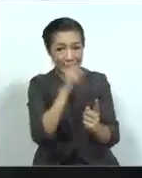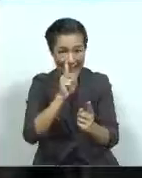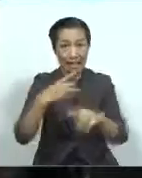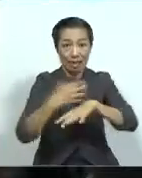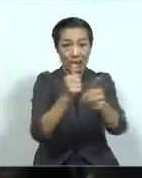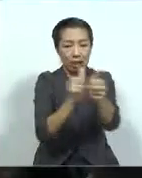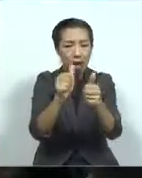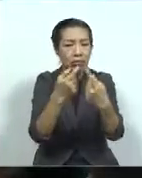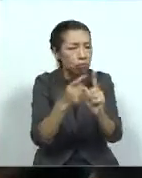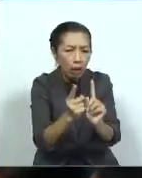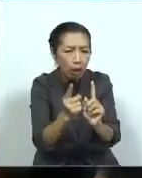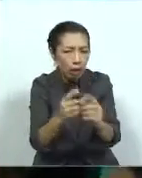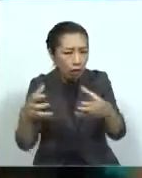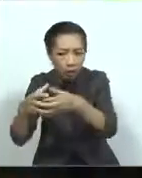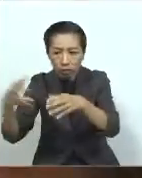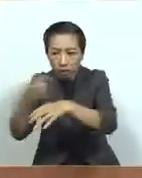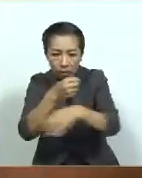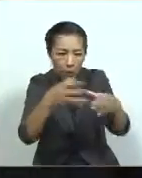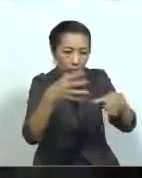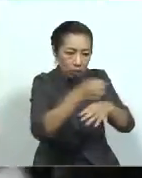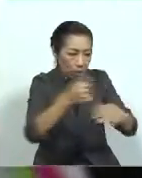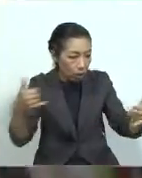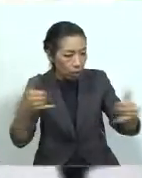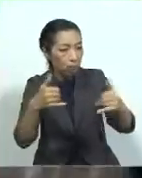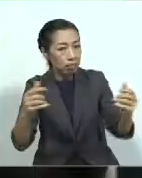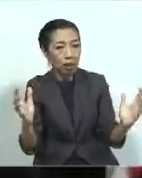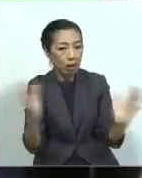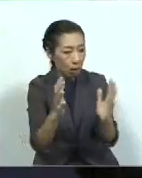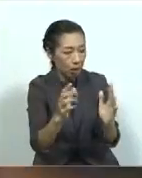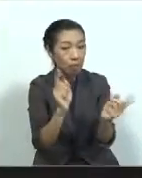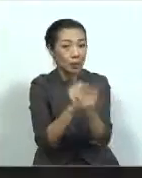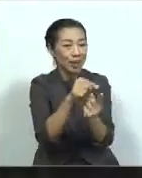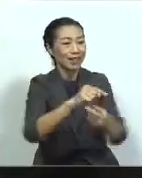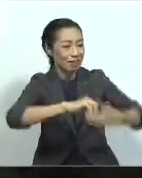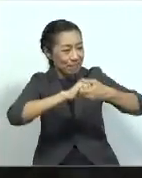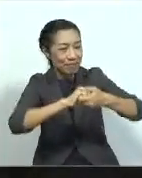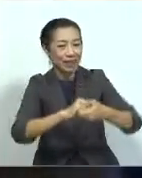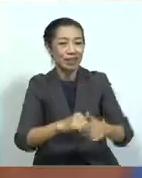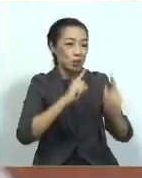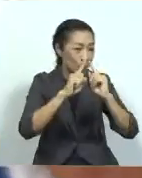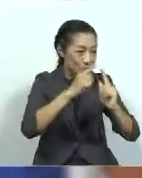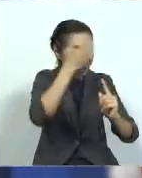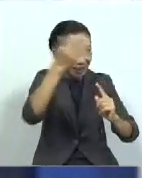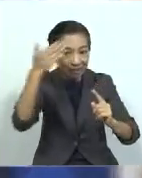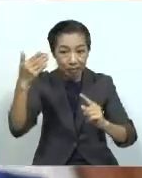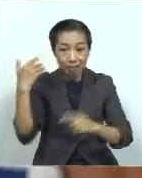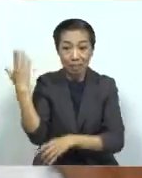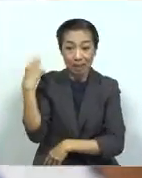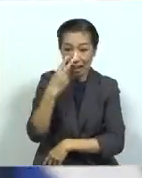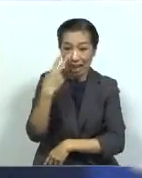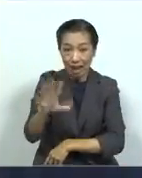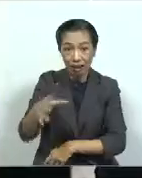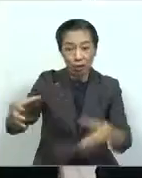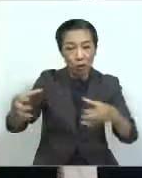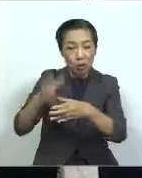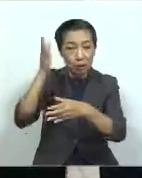างการเมืองแต่ว่าแต่ละพรรคการเมืองนักการเมืองแต่ละคนก็มีสปิริตที่เวลาเจอกันก็จะทักทายกันอย่างเมื่อสักครู่เนี่ยเราจะเห็นภาพเลยของคุณ